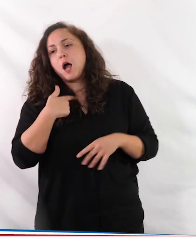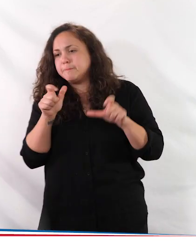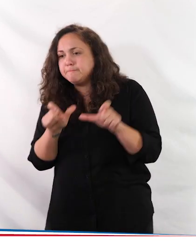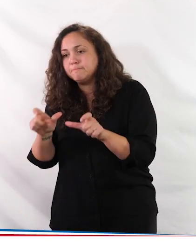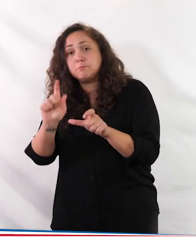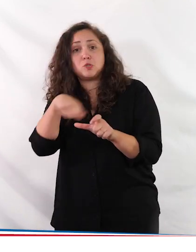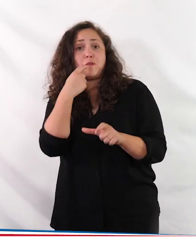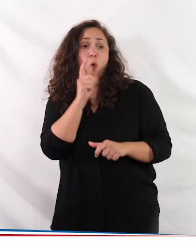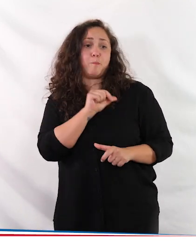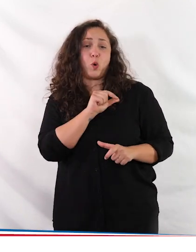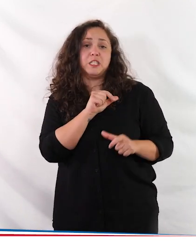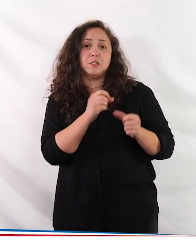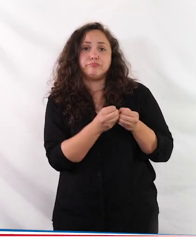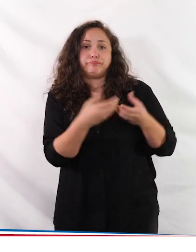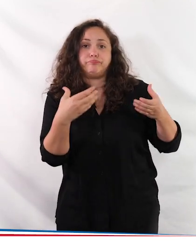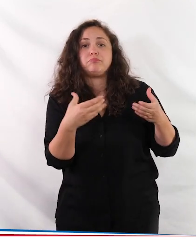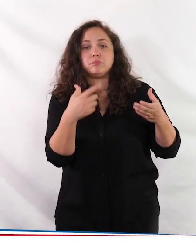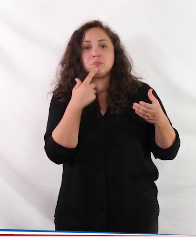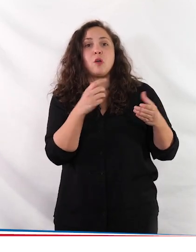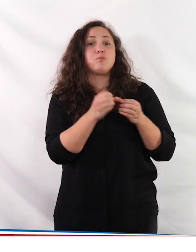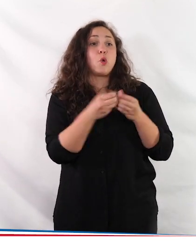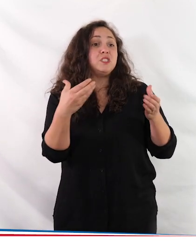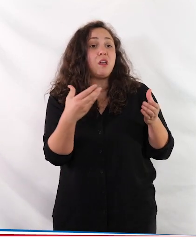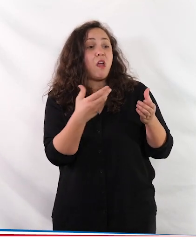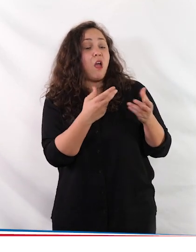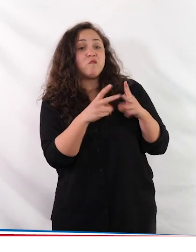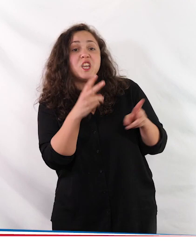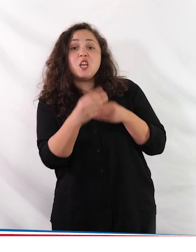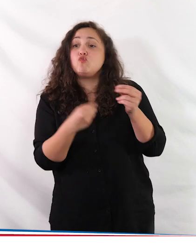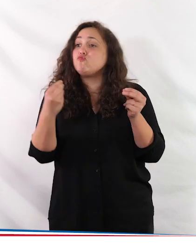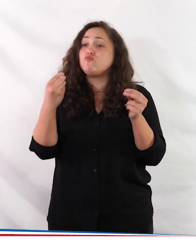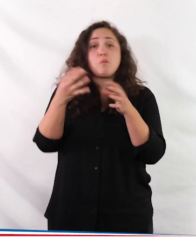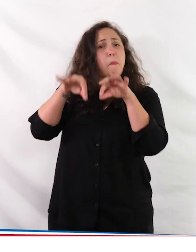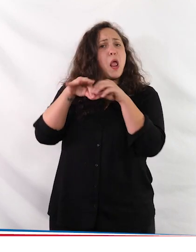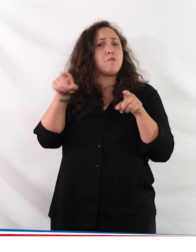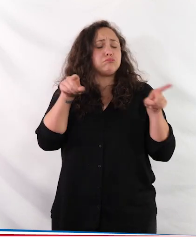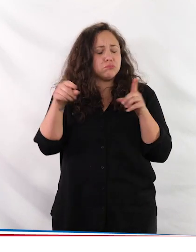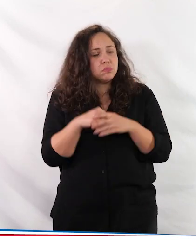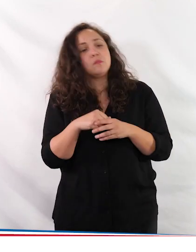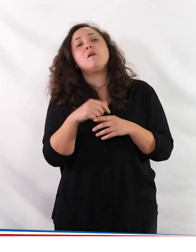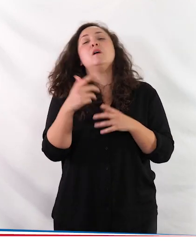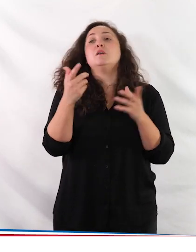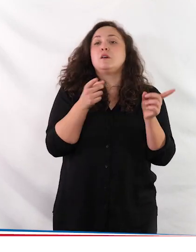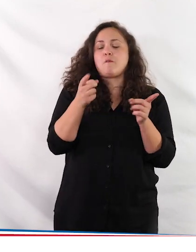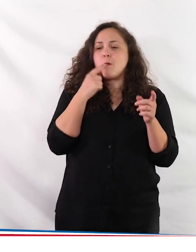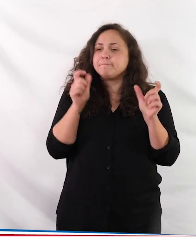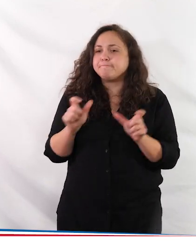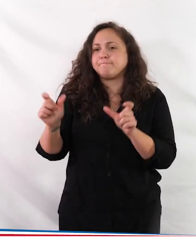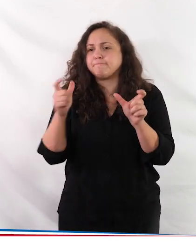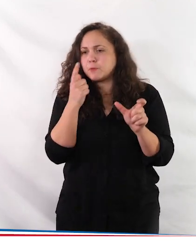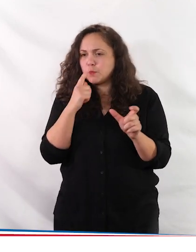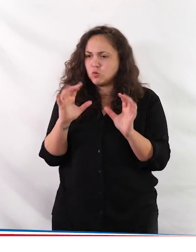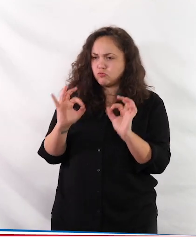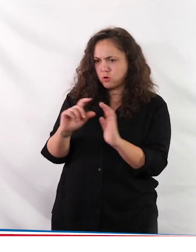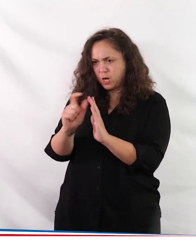pas respecté. Ça veut dire aussi des policiers, en l'occurrence des policiers municipaux ou des policiers nationaux, pour le